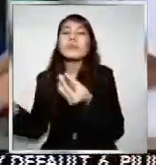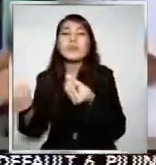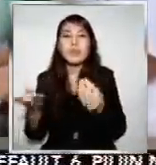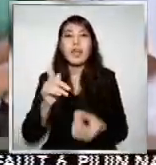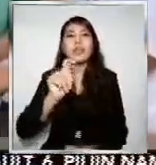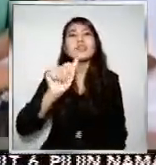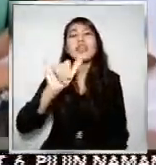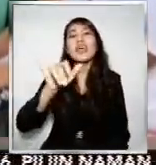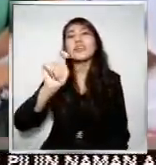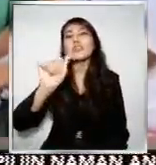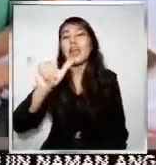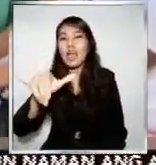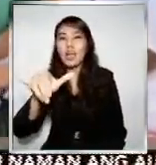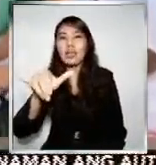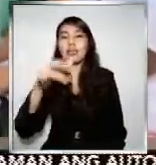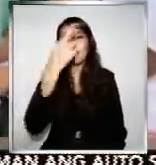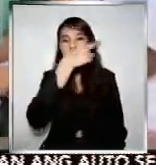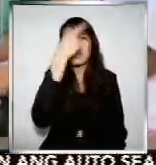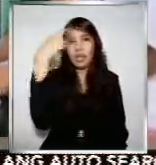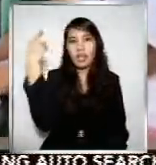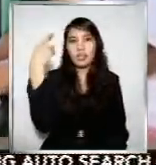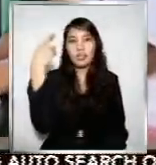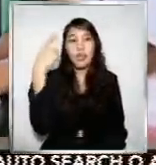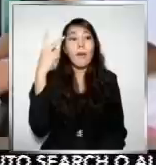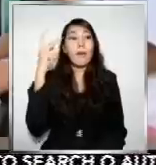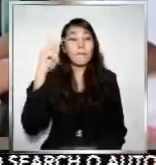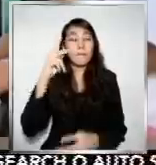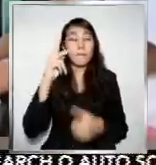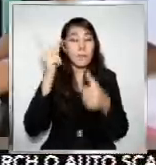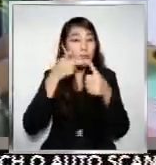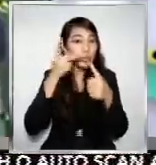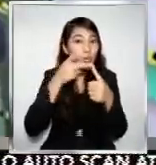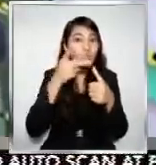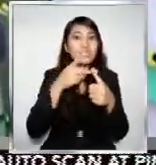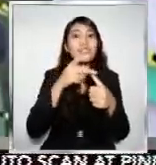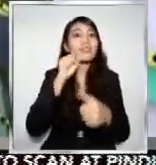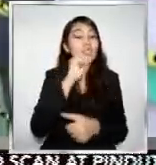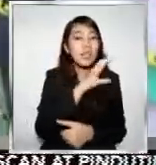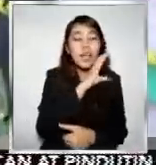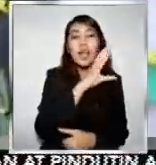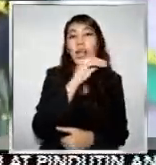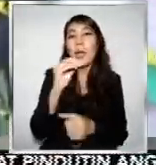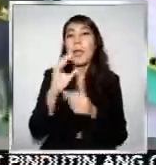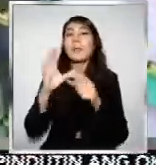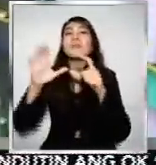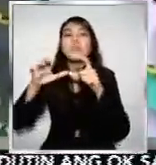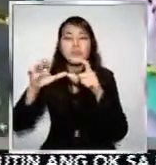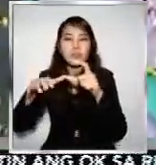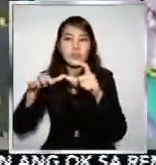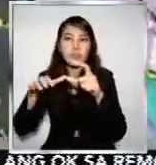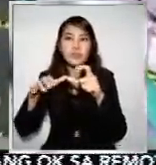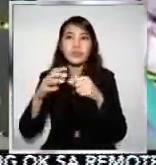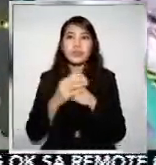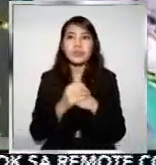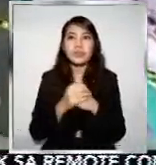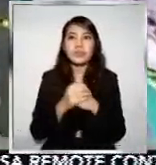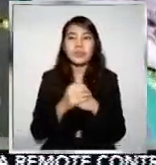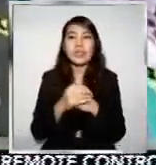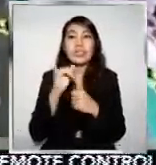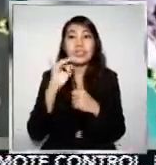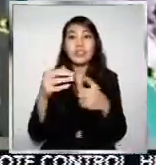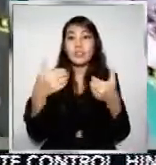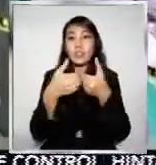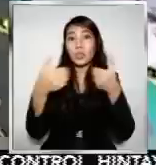senior citizen at PWD sa payout. Kahit may hiwalay na pila, panawagan pa rin ang mga senior citizen at PWD,